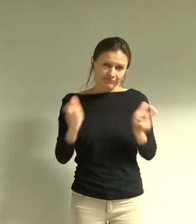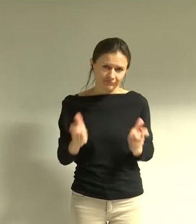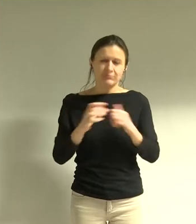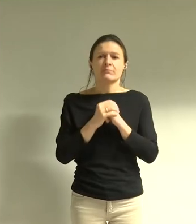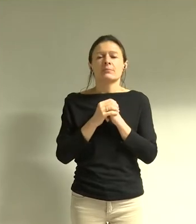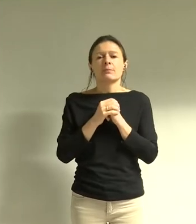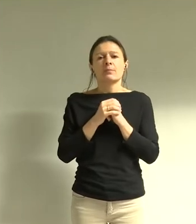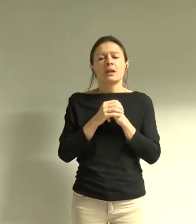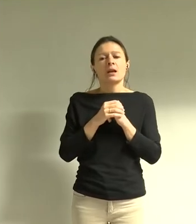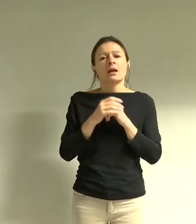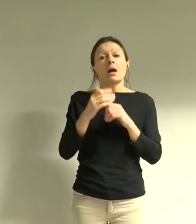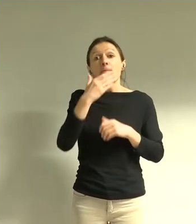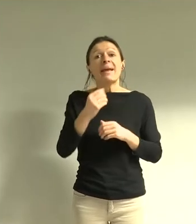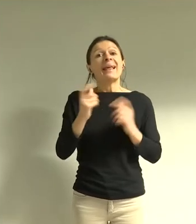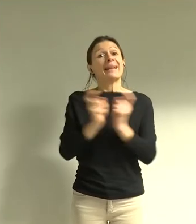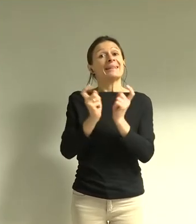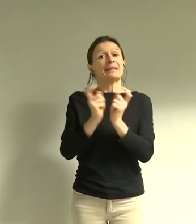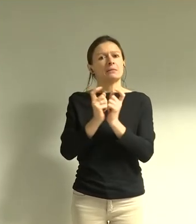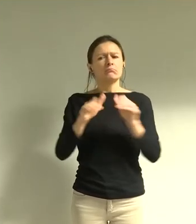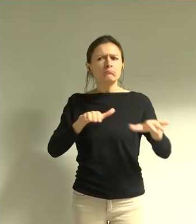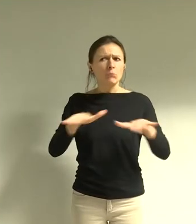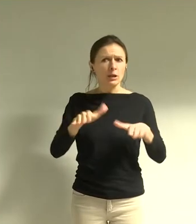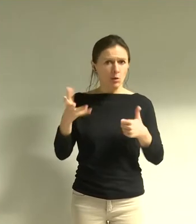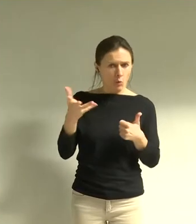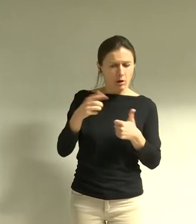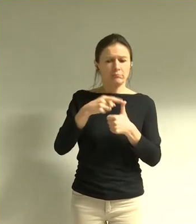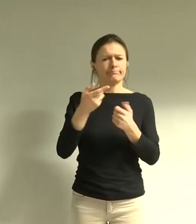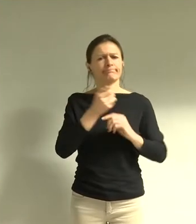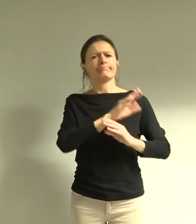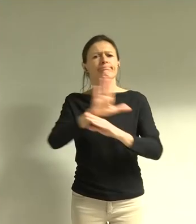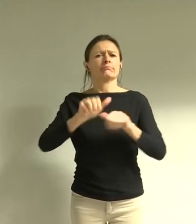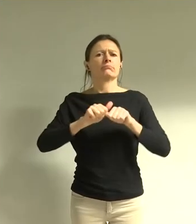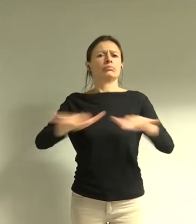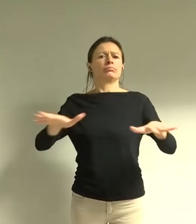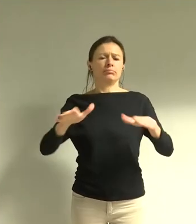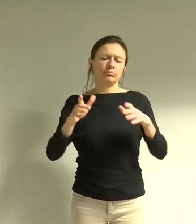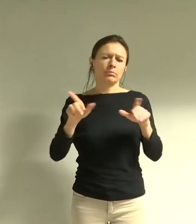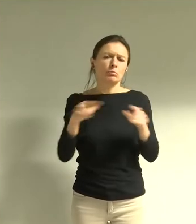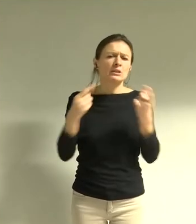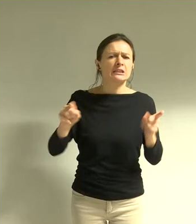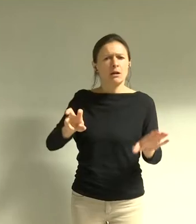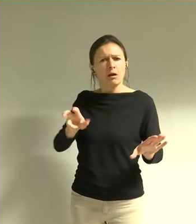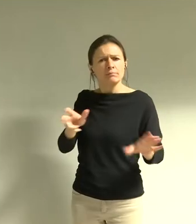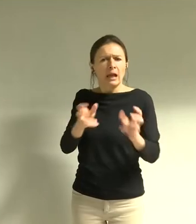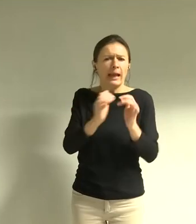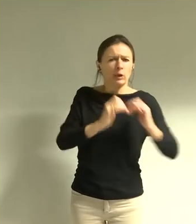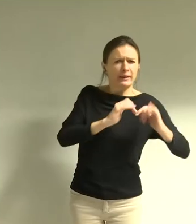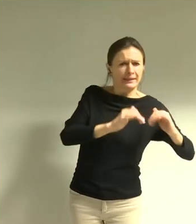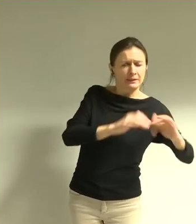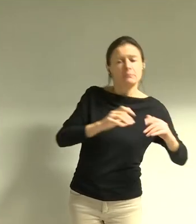dispose dont dispose la belle électriques sont la diffusion de musiques amplifiées et électroniques la médiation et l'action culturelle